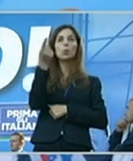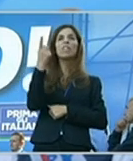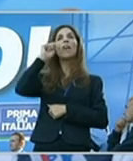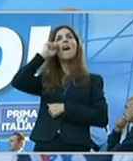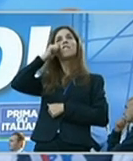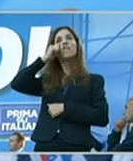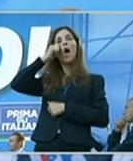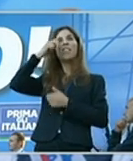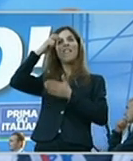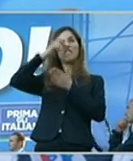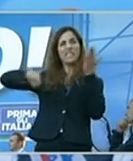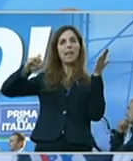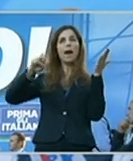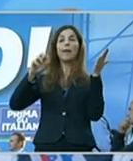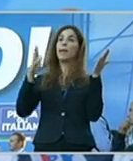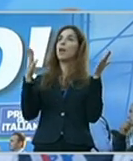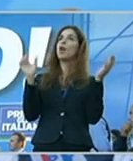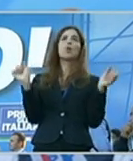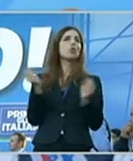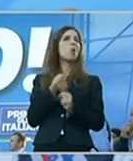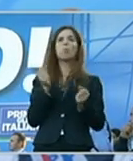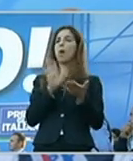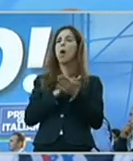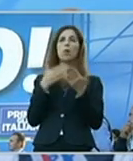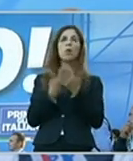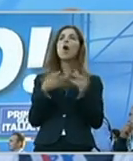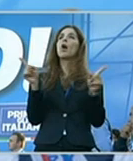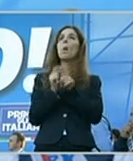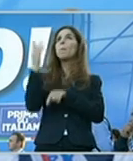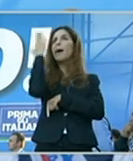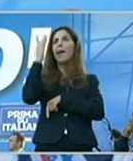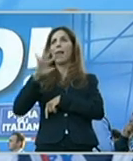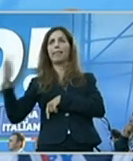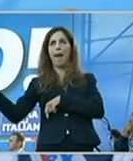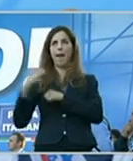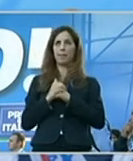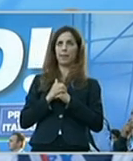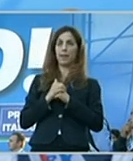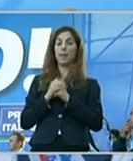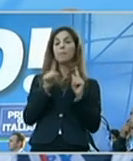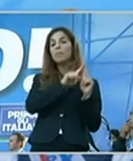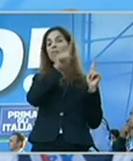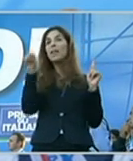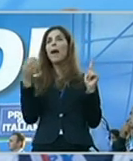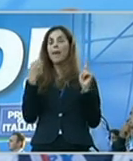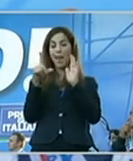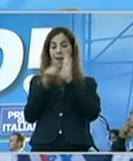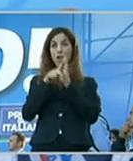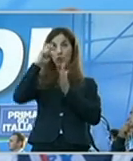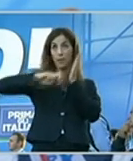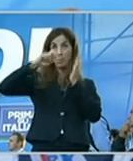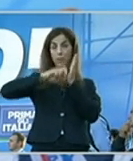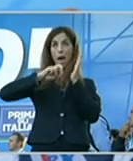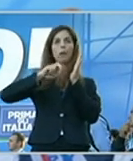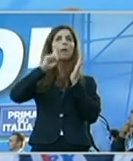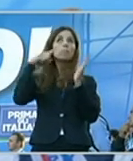non potrà essere considerata come gli altri reati finché le leggi tributarie